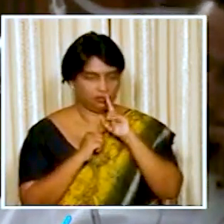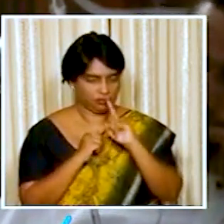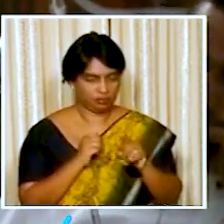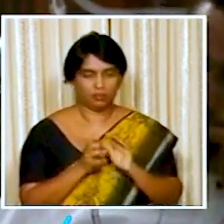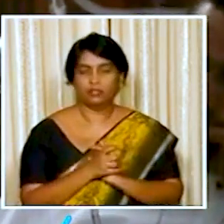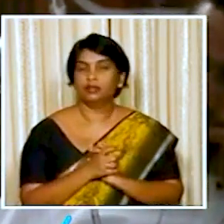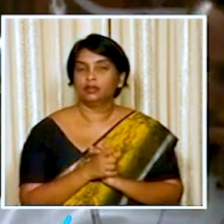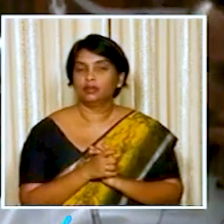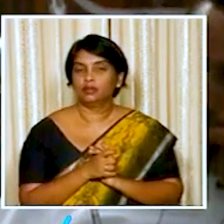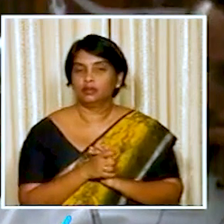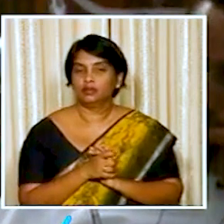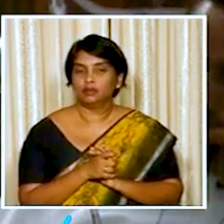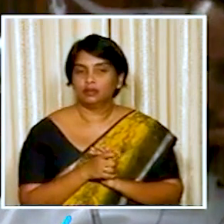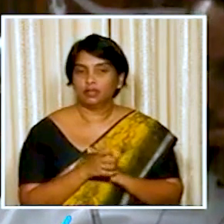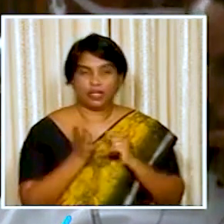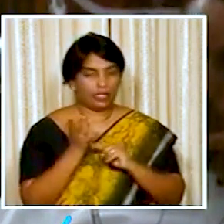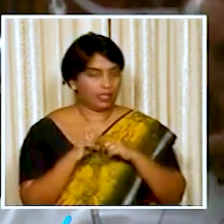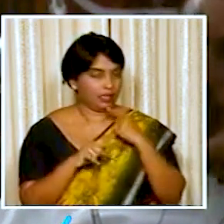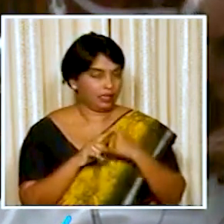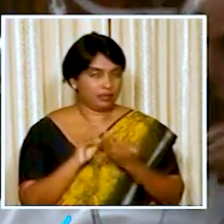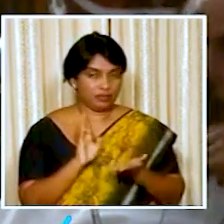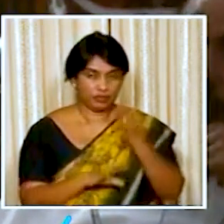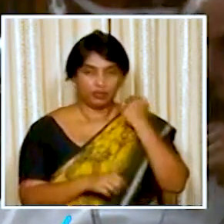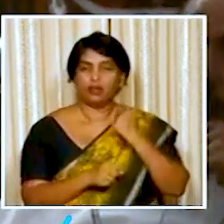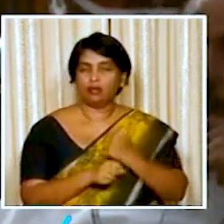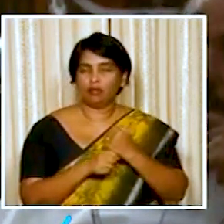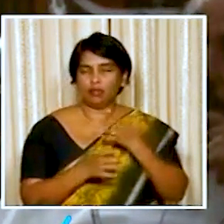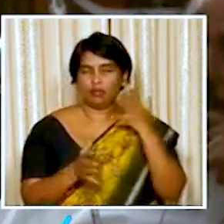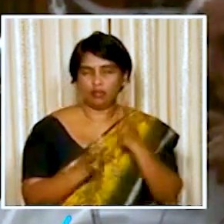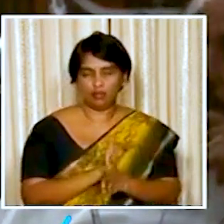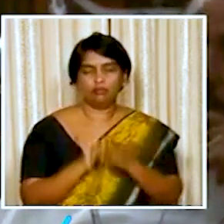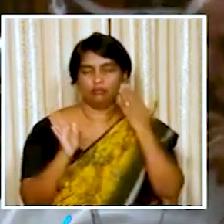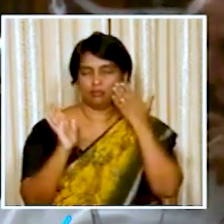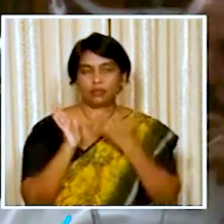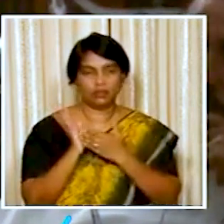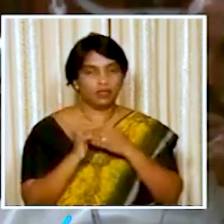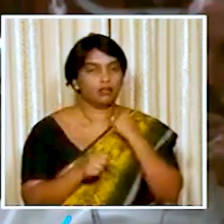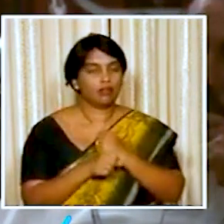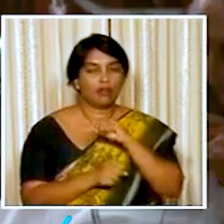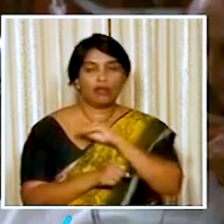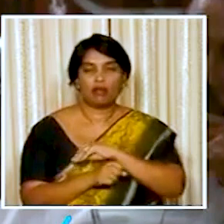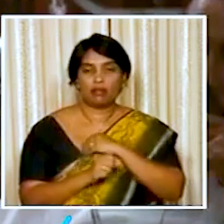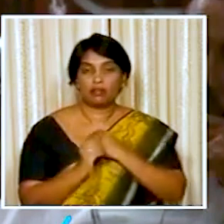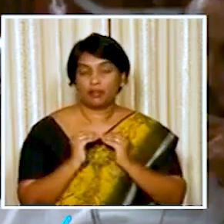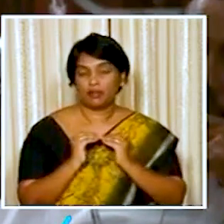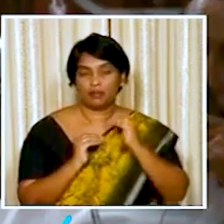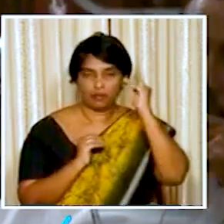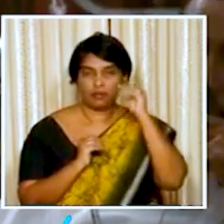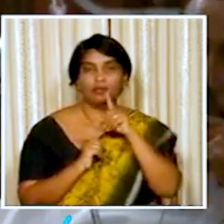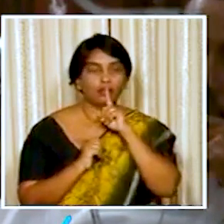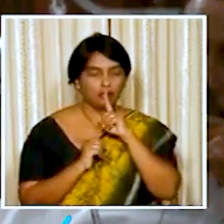කියනවා ඊළඟට බදු වැඩි කරලා රජයේ අකාර්යක්ෂමතාව වහගත්තා රාජ්‍ය ආදායම වැඩි කරනවා කියලා මොකද්ද